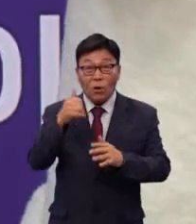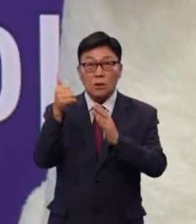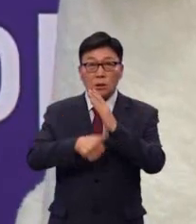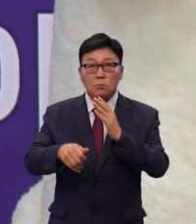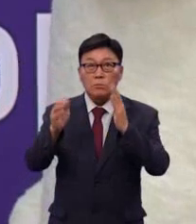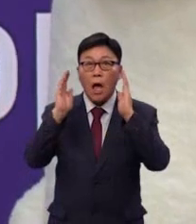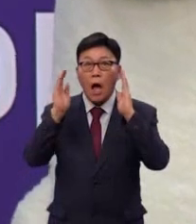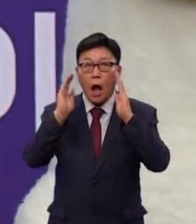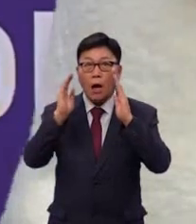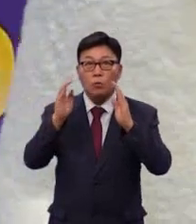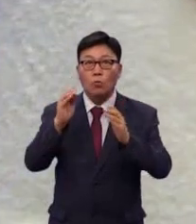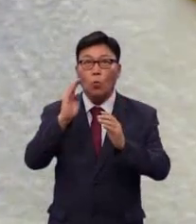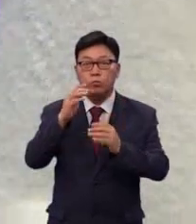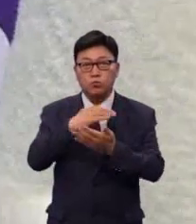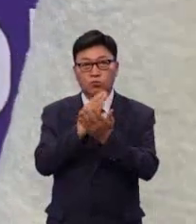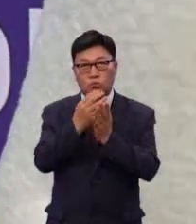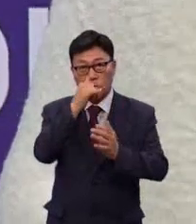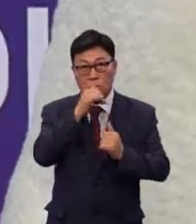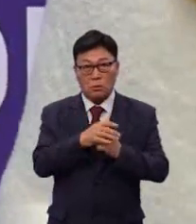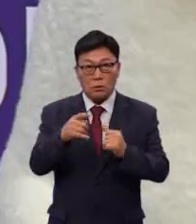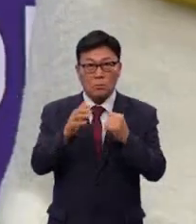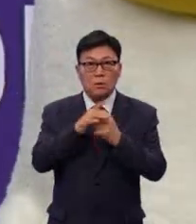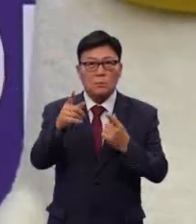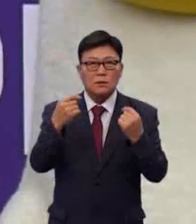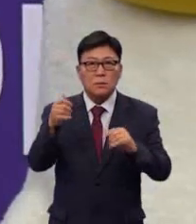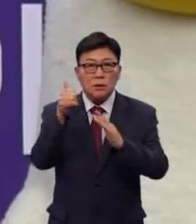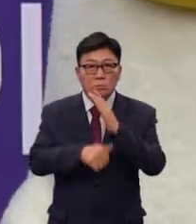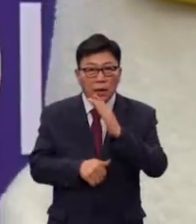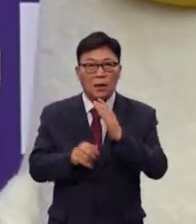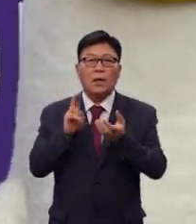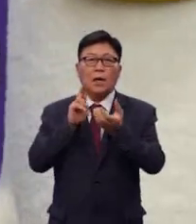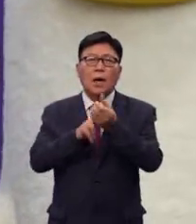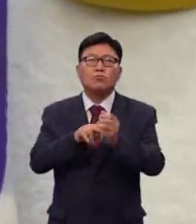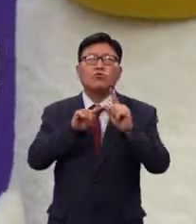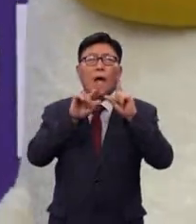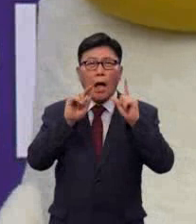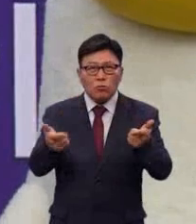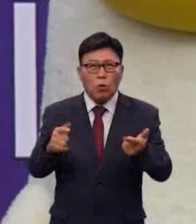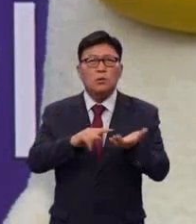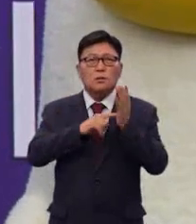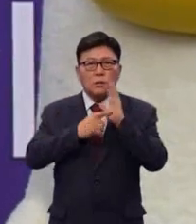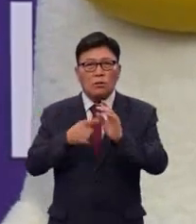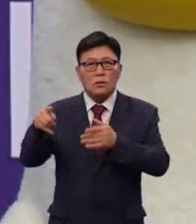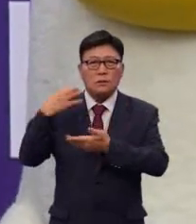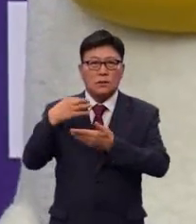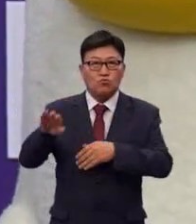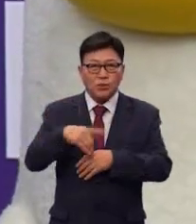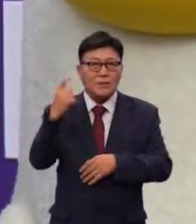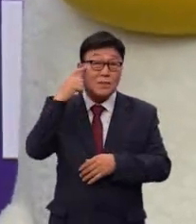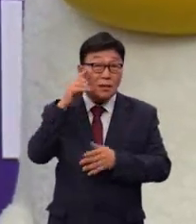10월 13일. 그리고 실패학이라는 학문도 있었습니다. 그러니까 그만큼 이제는 실패라는 게 감출 게